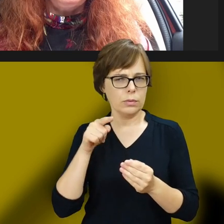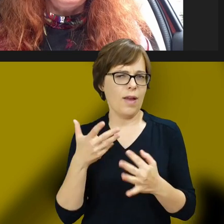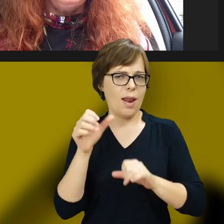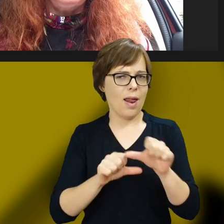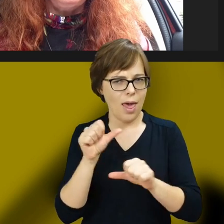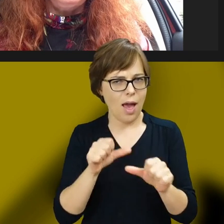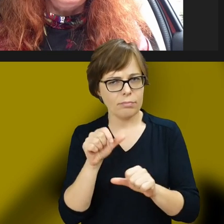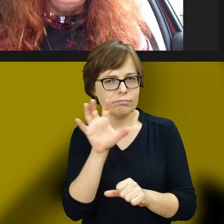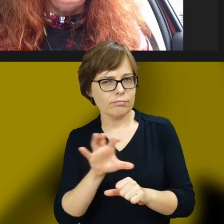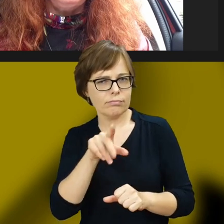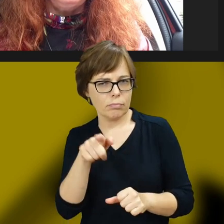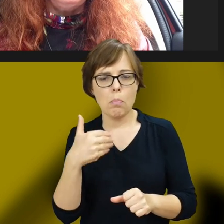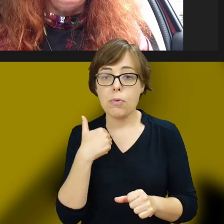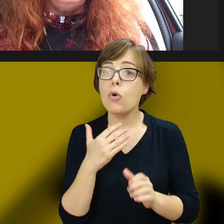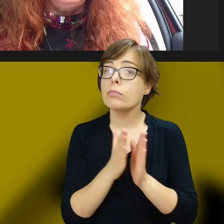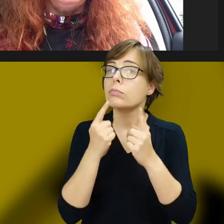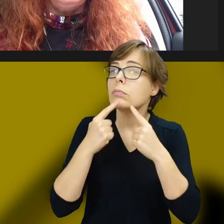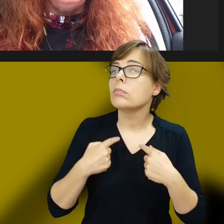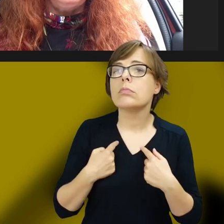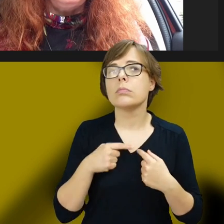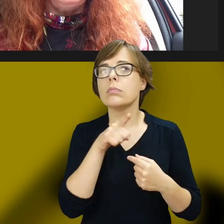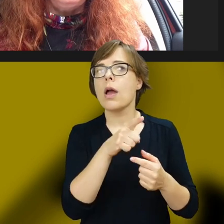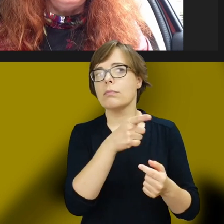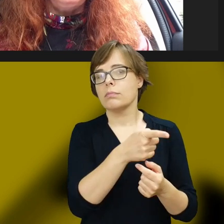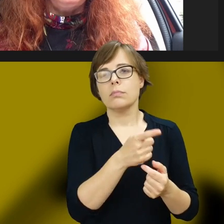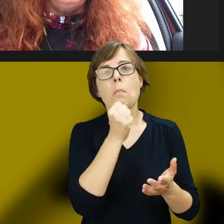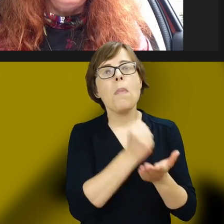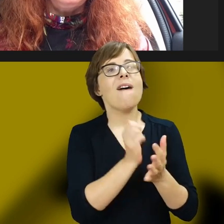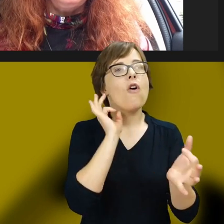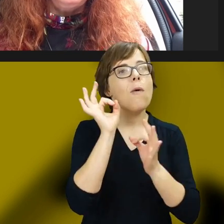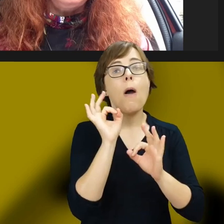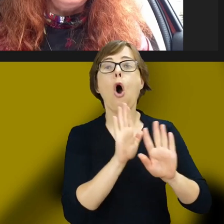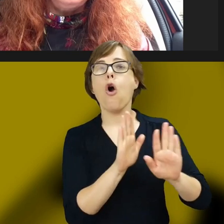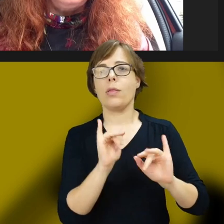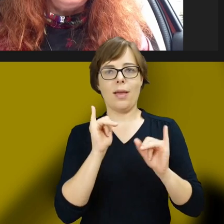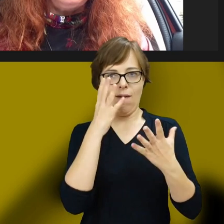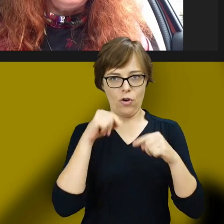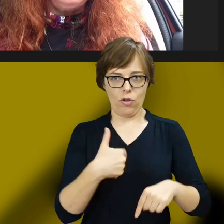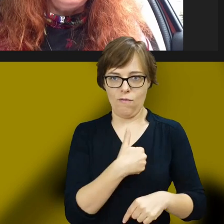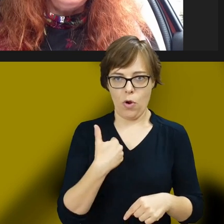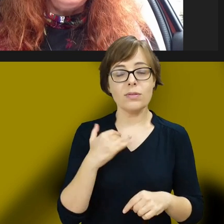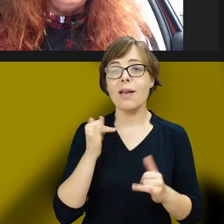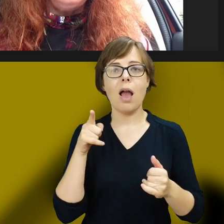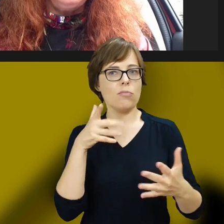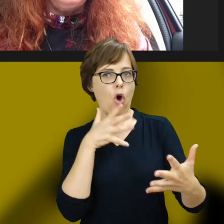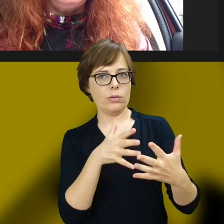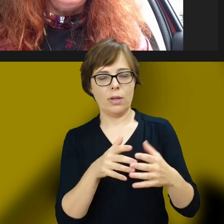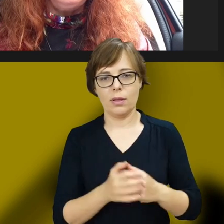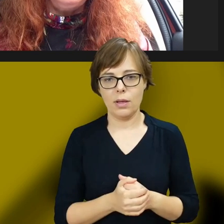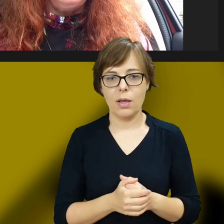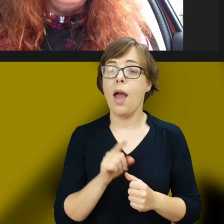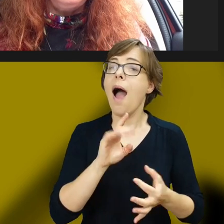poziom ochrony prawa do informacji? I jeżeli miałaby w idealnym świecie pani oczekiwanie wobec ustawodawcy, egzekutywy